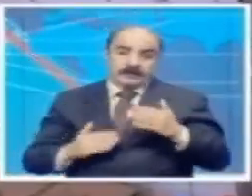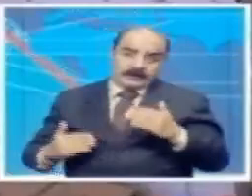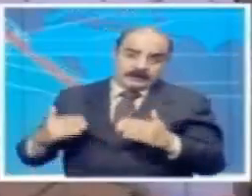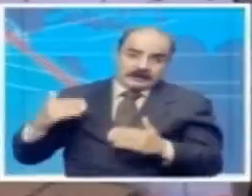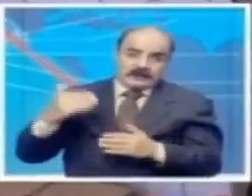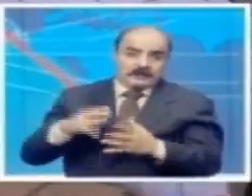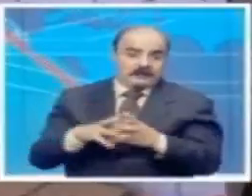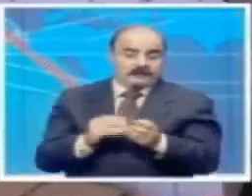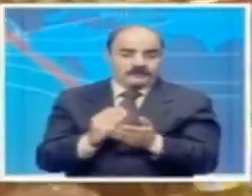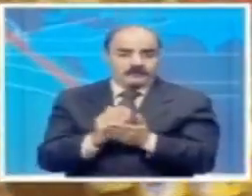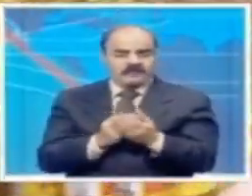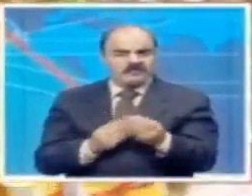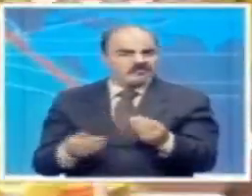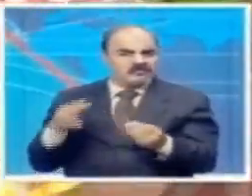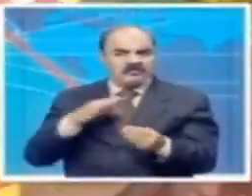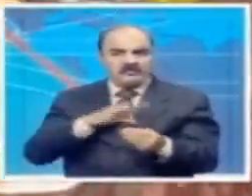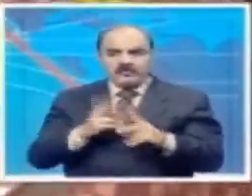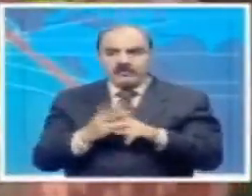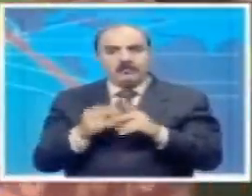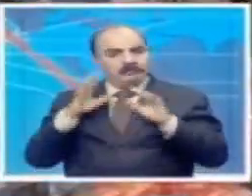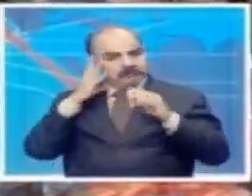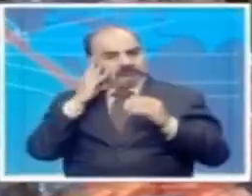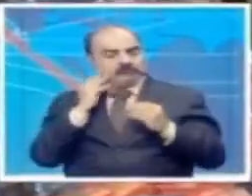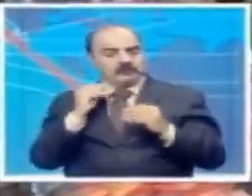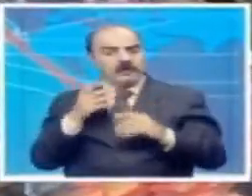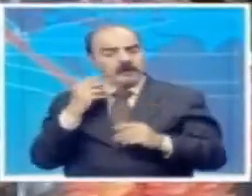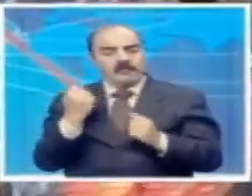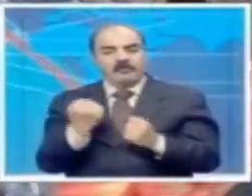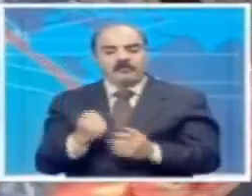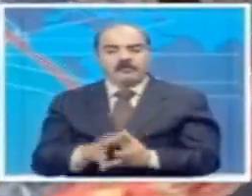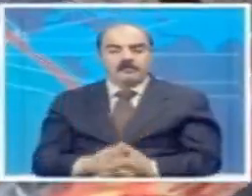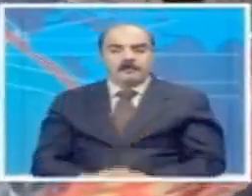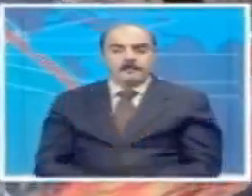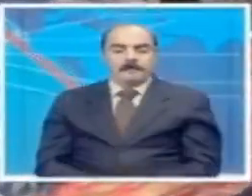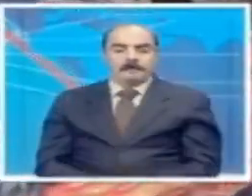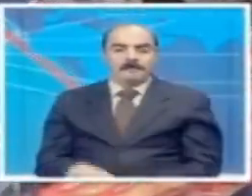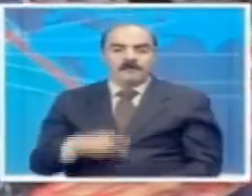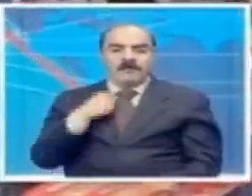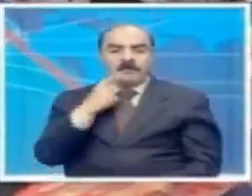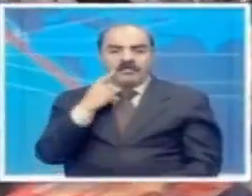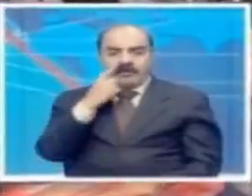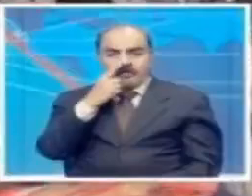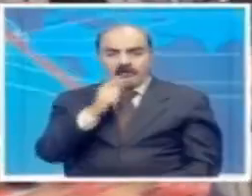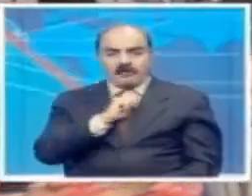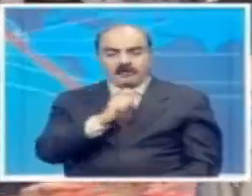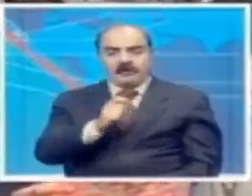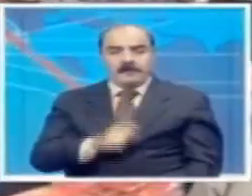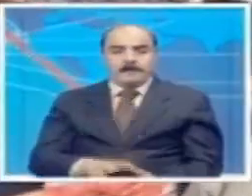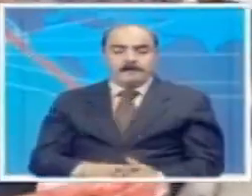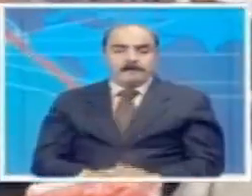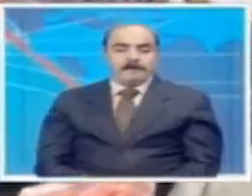جاءت مكسبا للمواطن بحسب خبراء. رمضان شحاتة، التلفزيون المصرية.